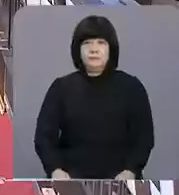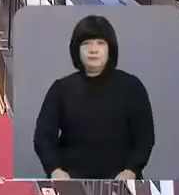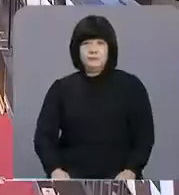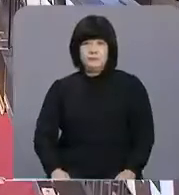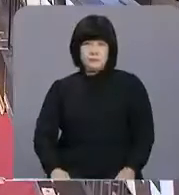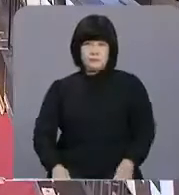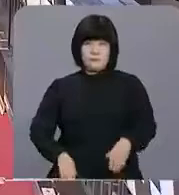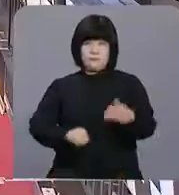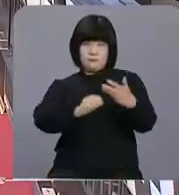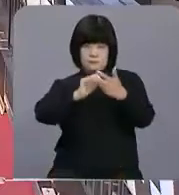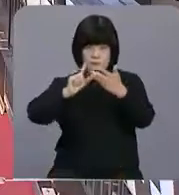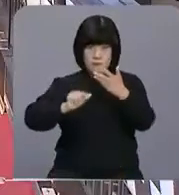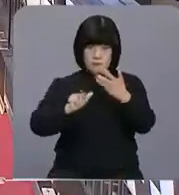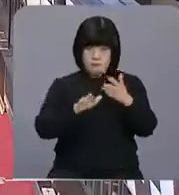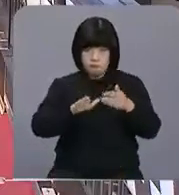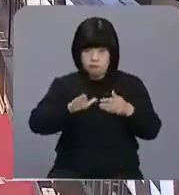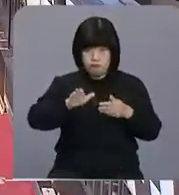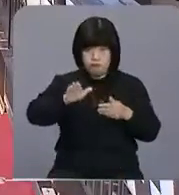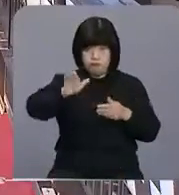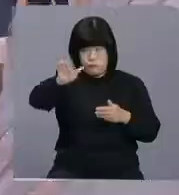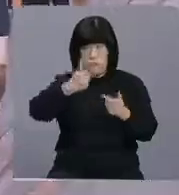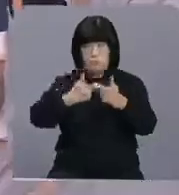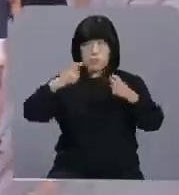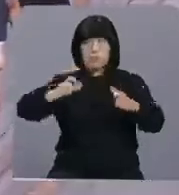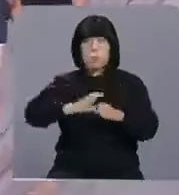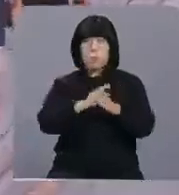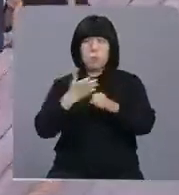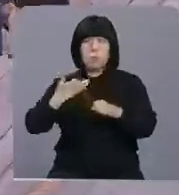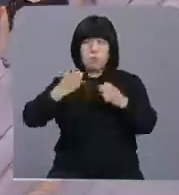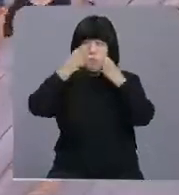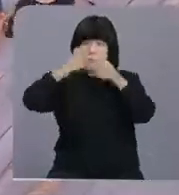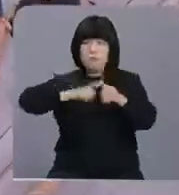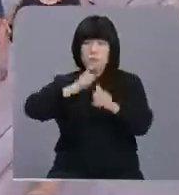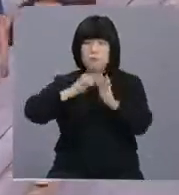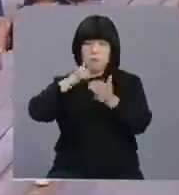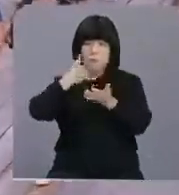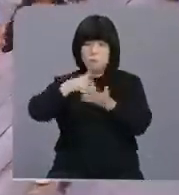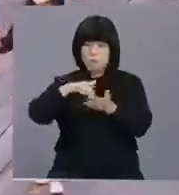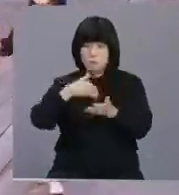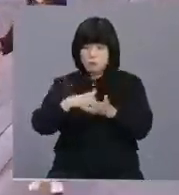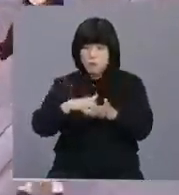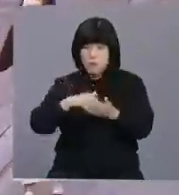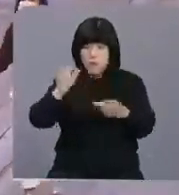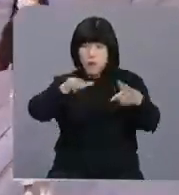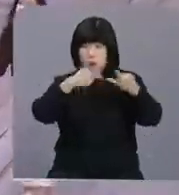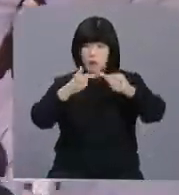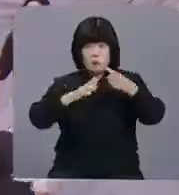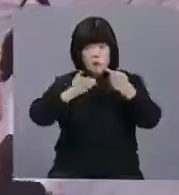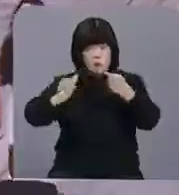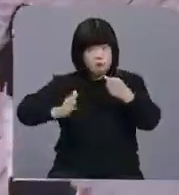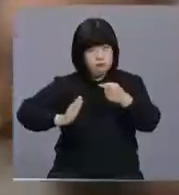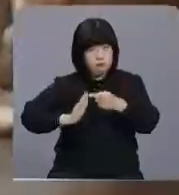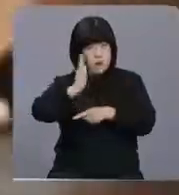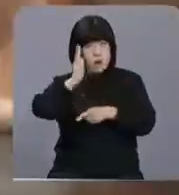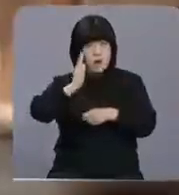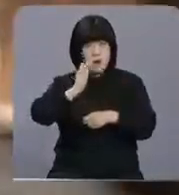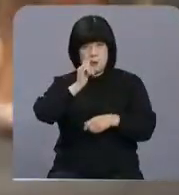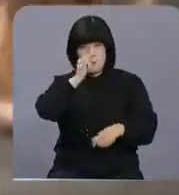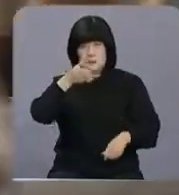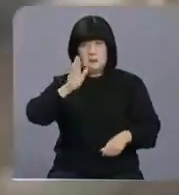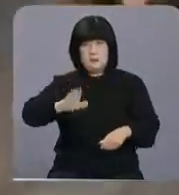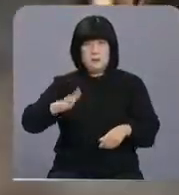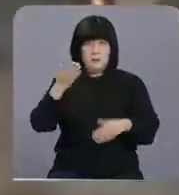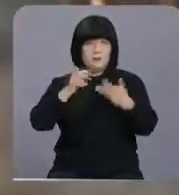이달 d 로 가파른 상승세를 보이던 부산지역 코로나 1구 신규 긴자 숫자 하루 100명을 훌쩍 넘기더니 지난